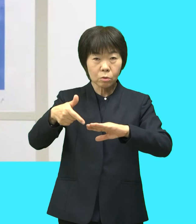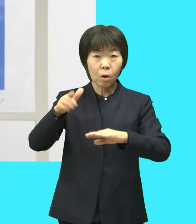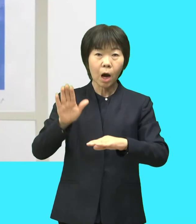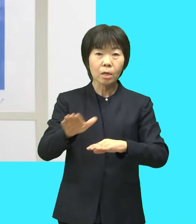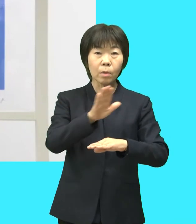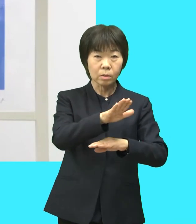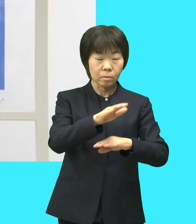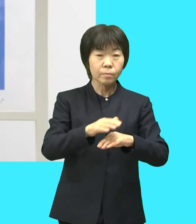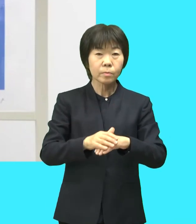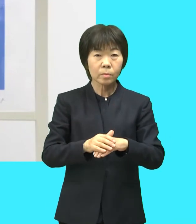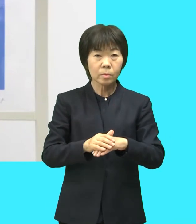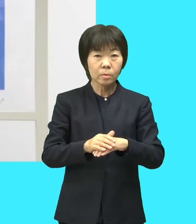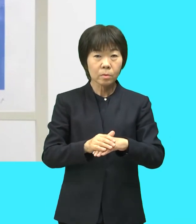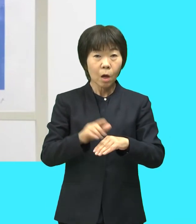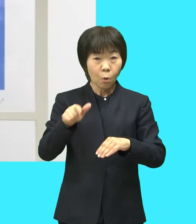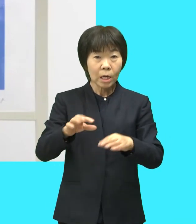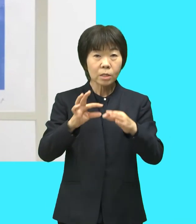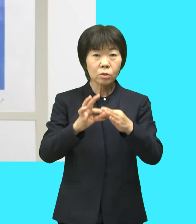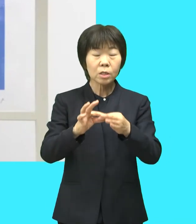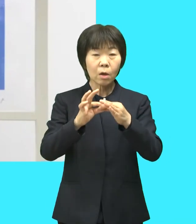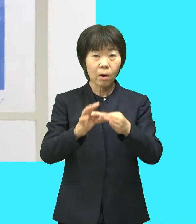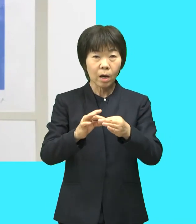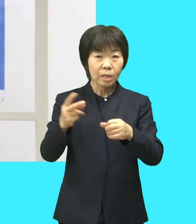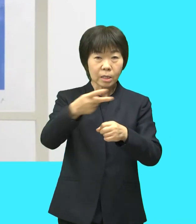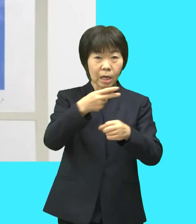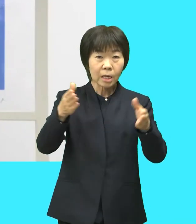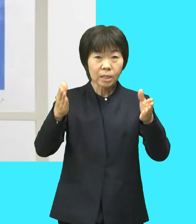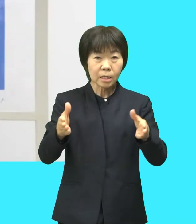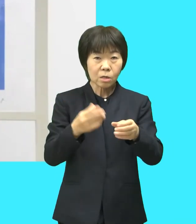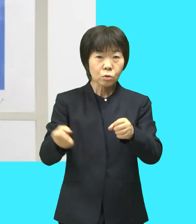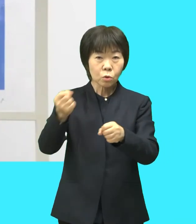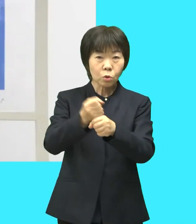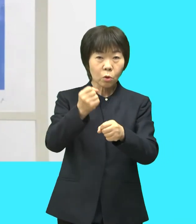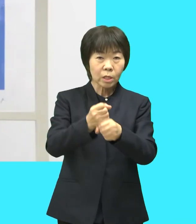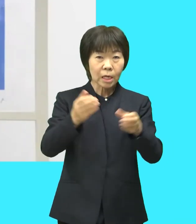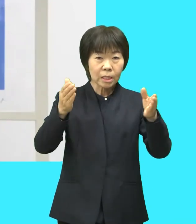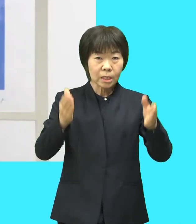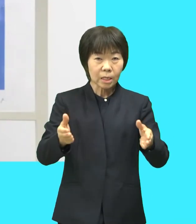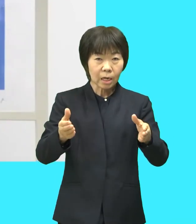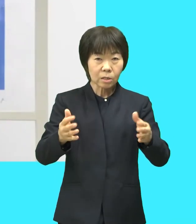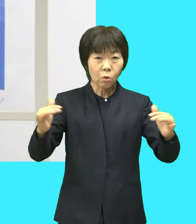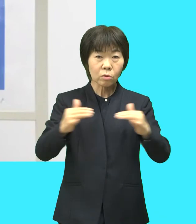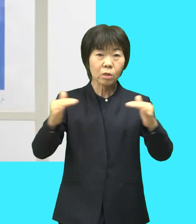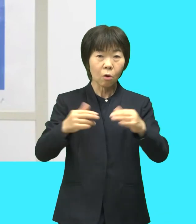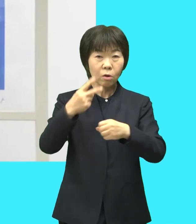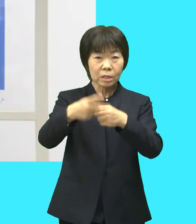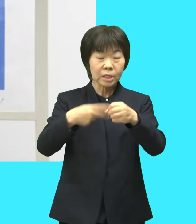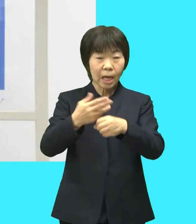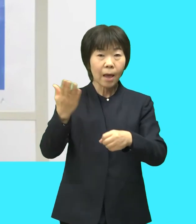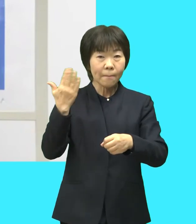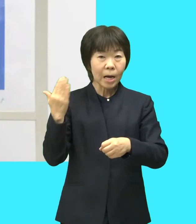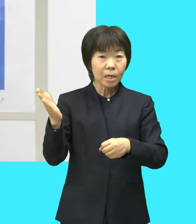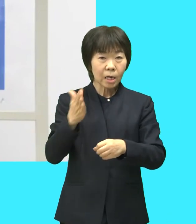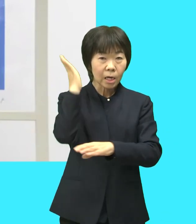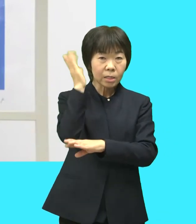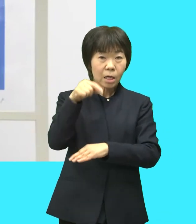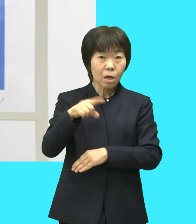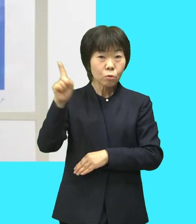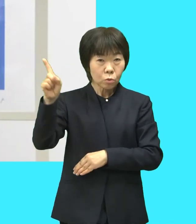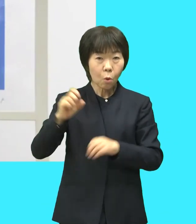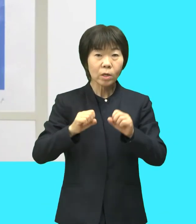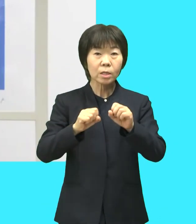ございます。この点については第2期復興創生期間の議論、2年ほど前から政府としており